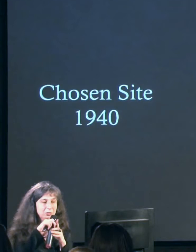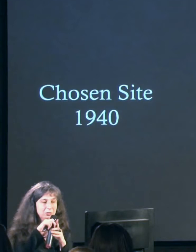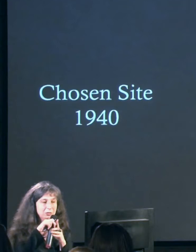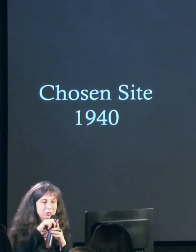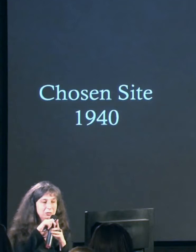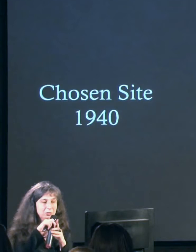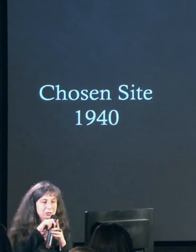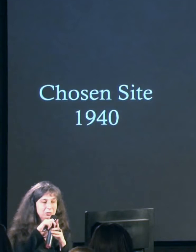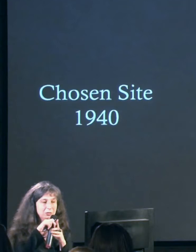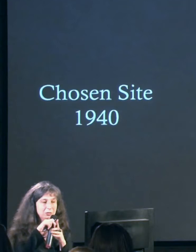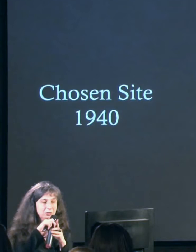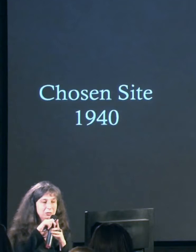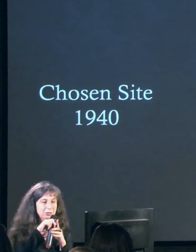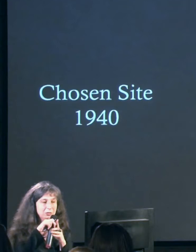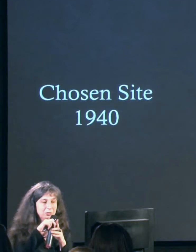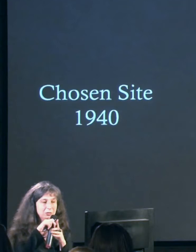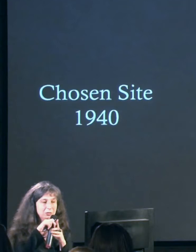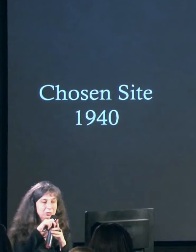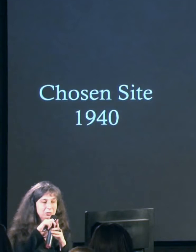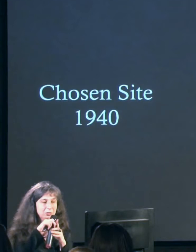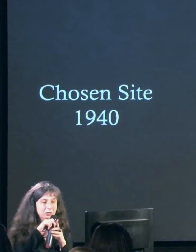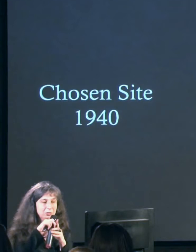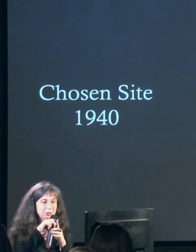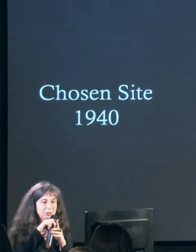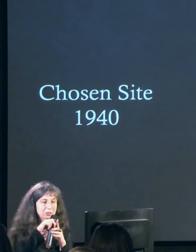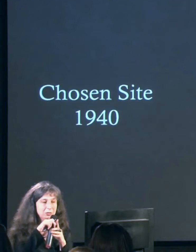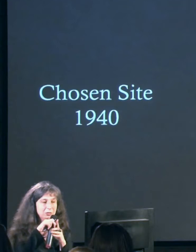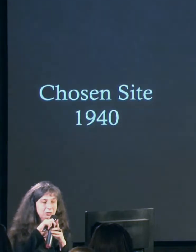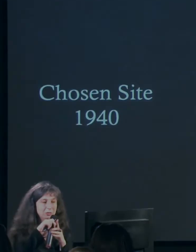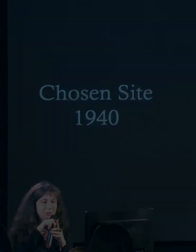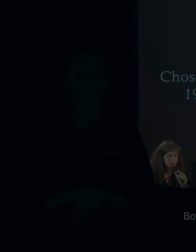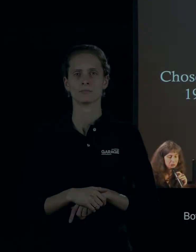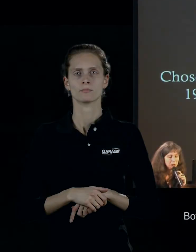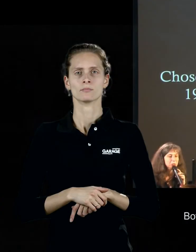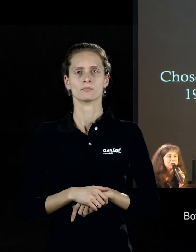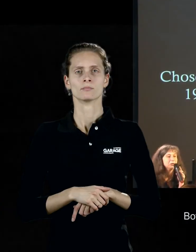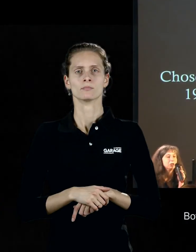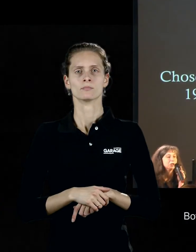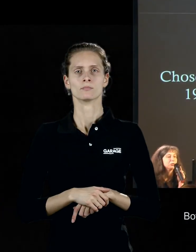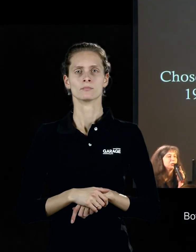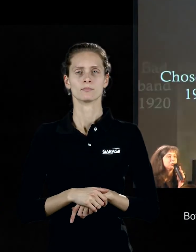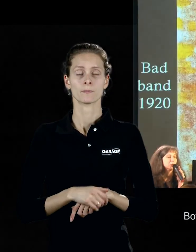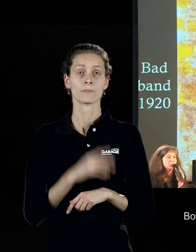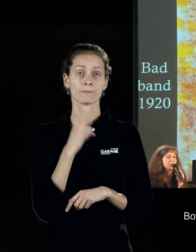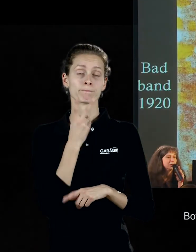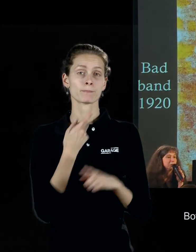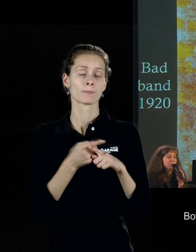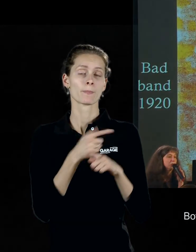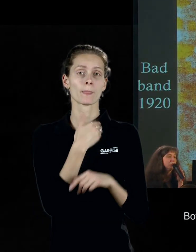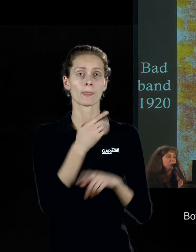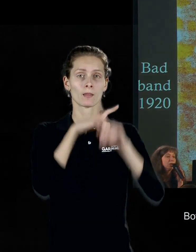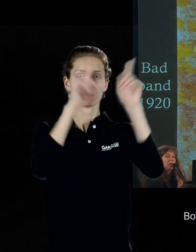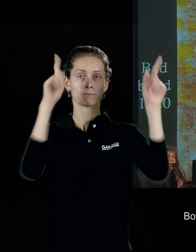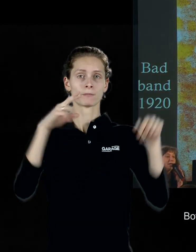сиреневого, жёлтого и голубого цветов. Этот круг напоминает луну на ночном небе. Вот, собственно, эти ландшафты, которые у него постоянно